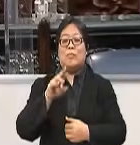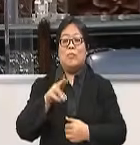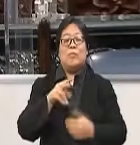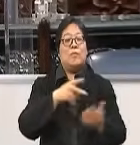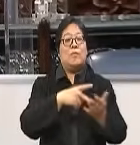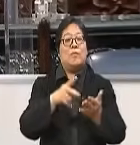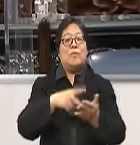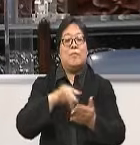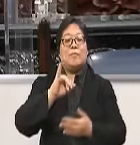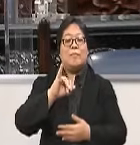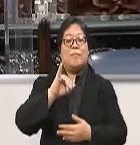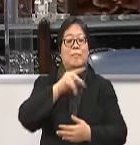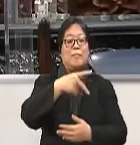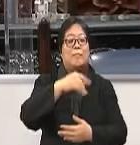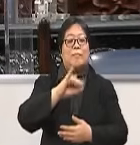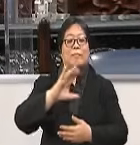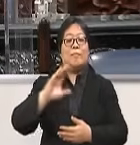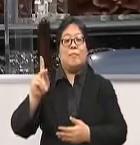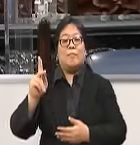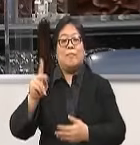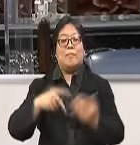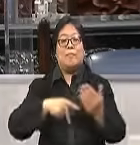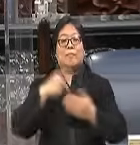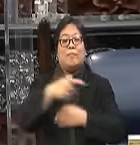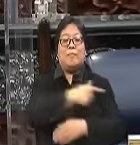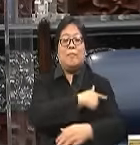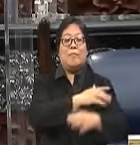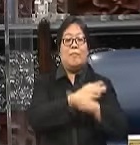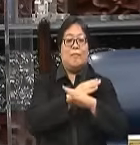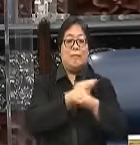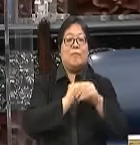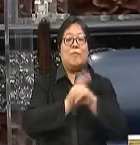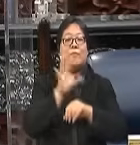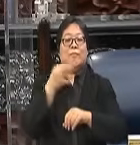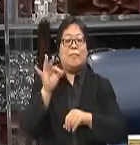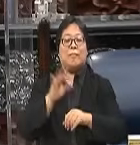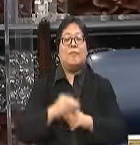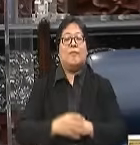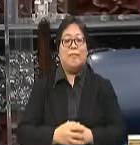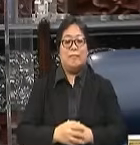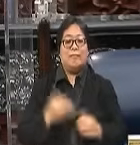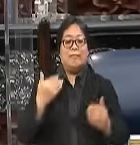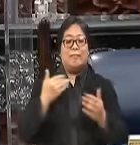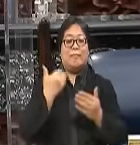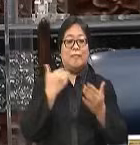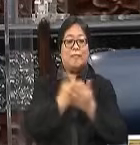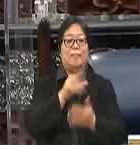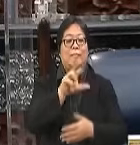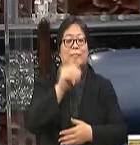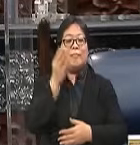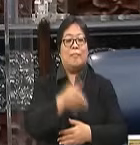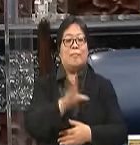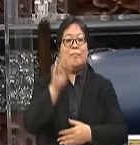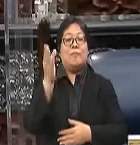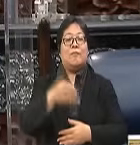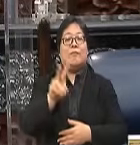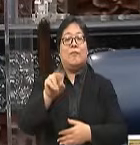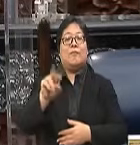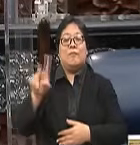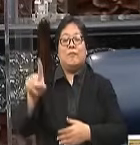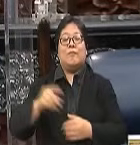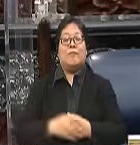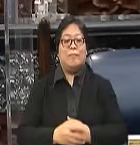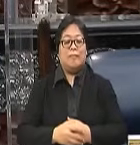perbelanjaan pke ataupun program imunisasi combined in kemasan stakat 30 Agustus 21